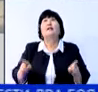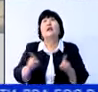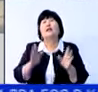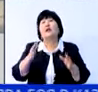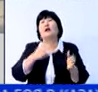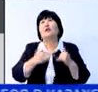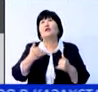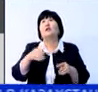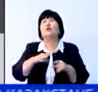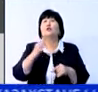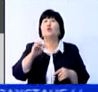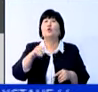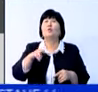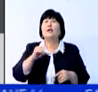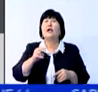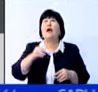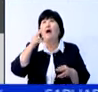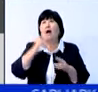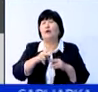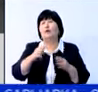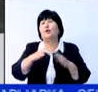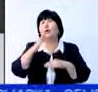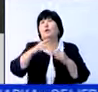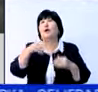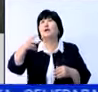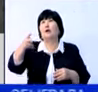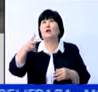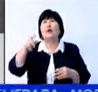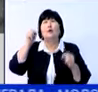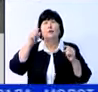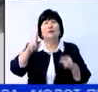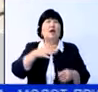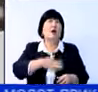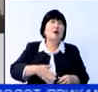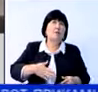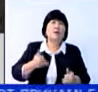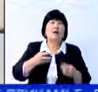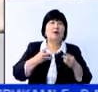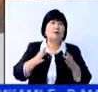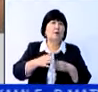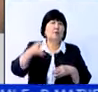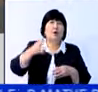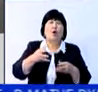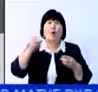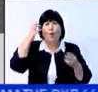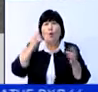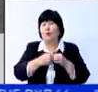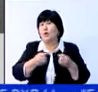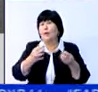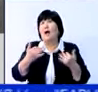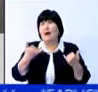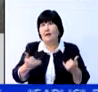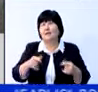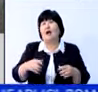и уж у меня нога для своей семьи он построил коттедж признаться переживал натопить такой дом углем не просто сейчас